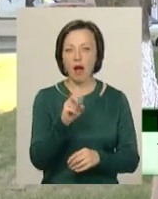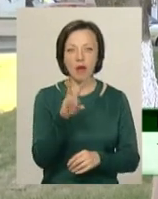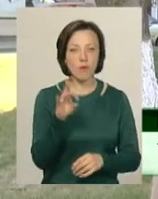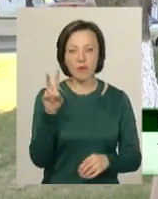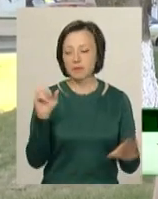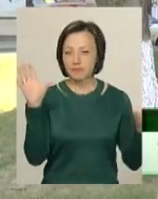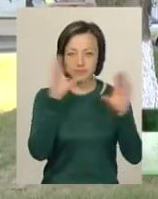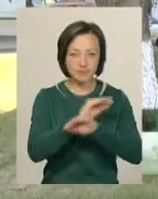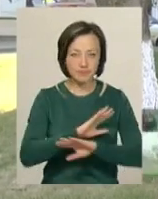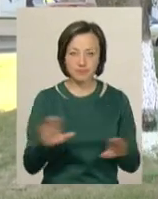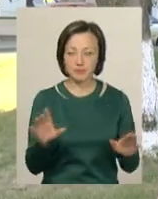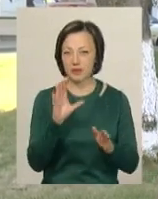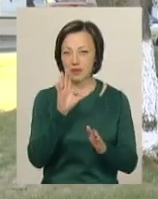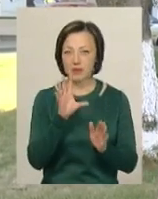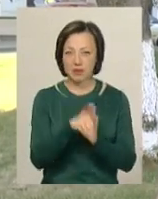не вдавалося війти